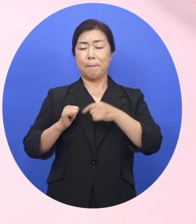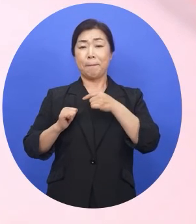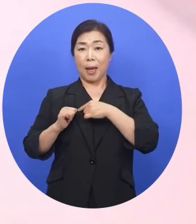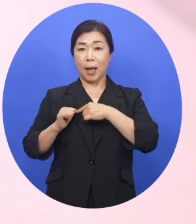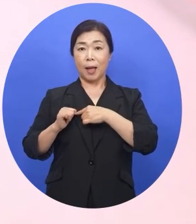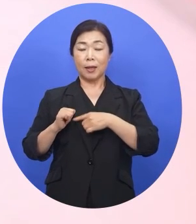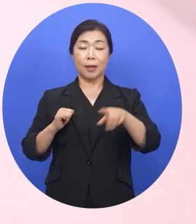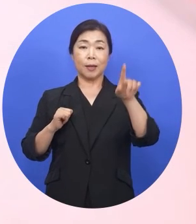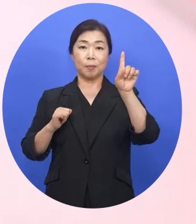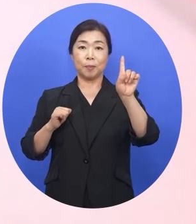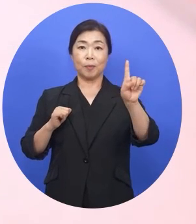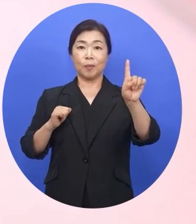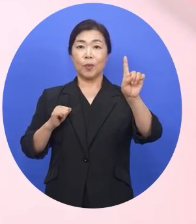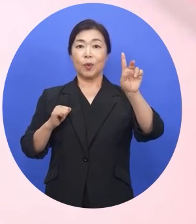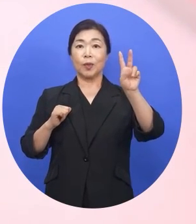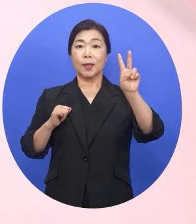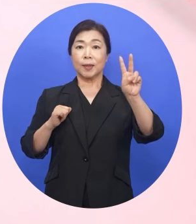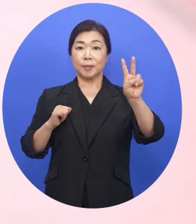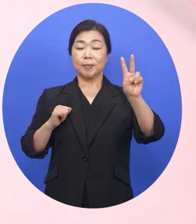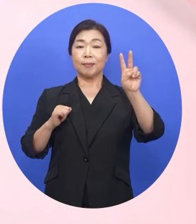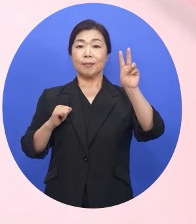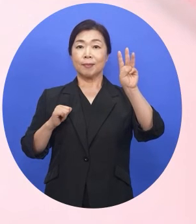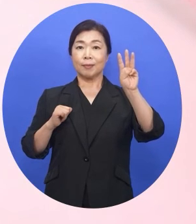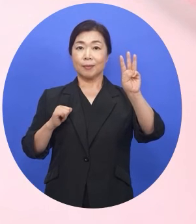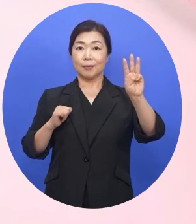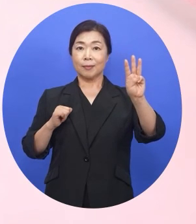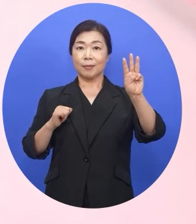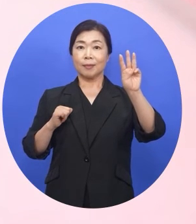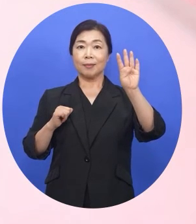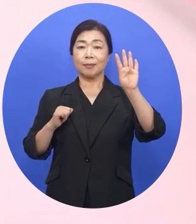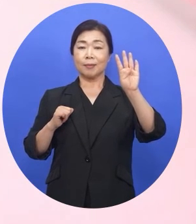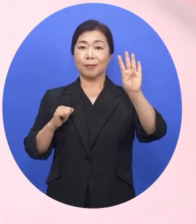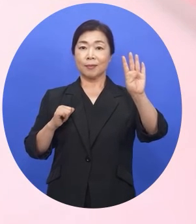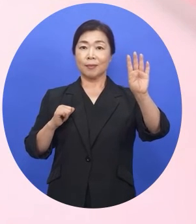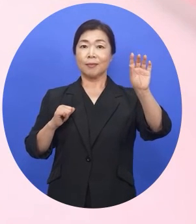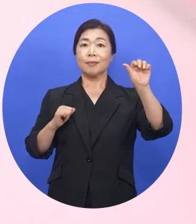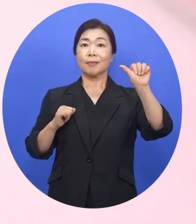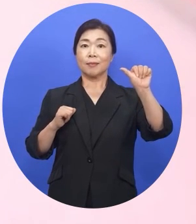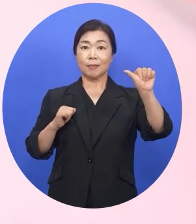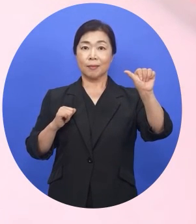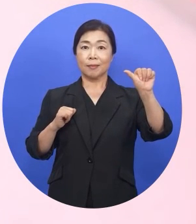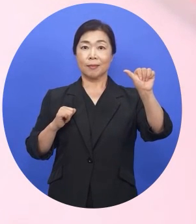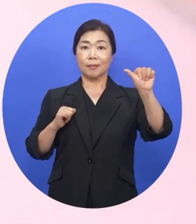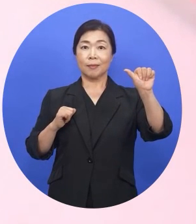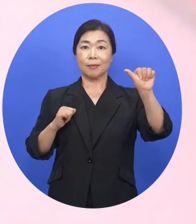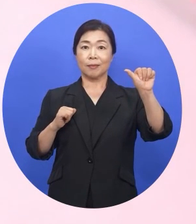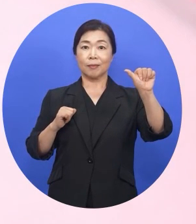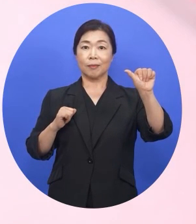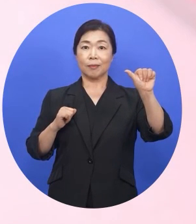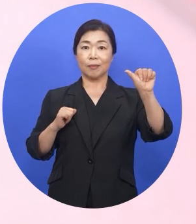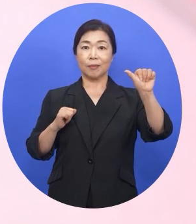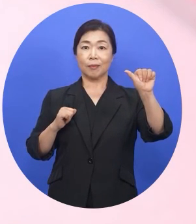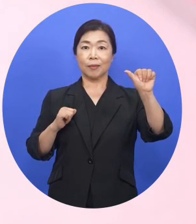숨을 참고 하나, 둘, 셋, 넷,